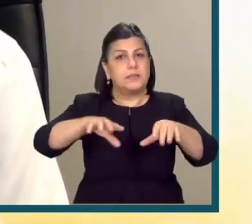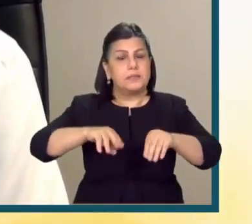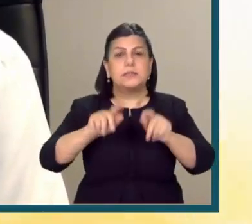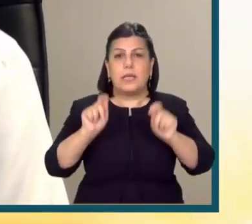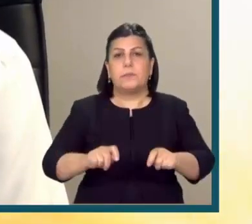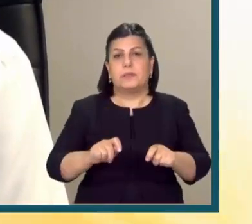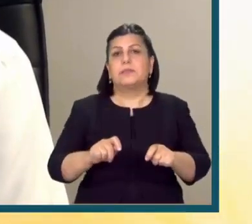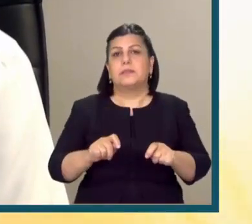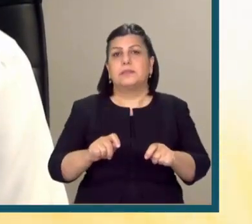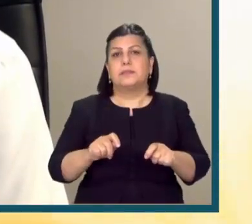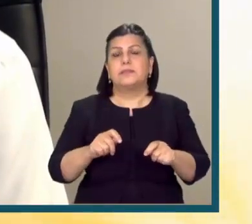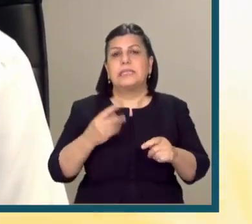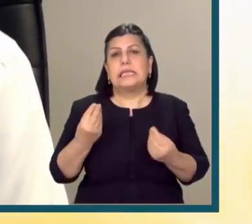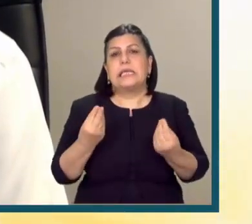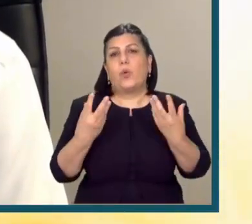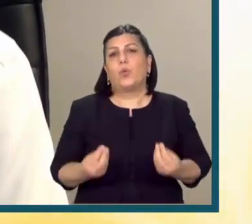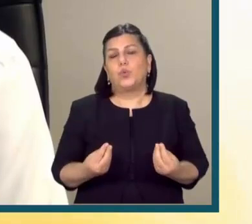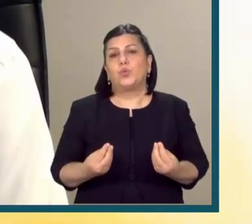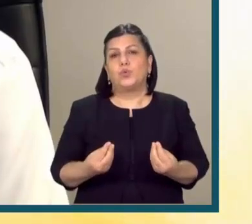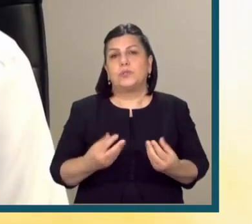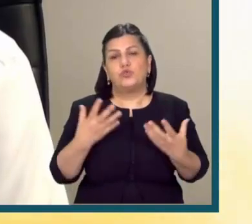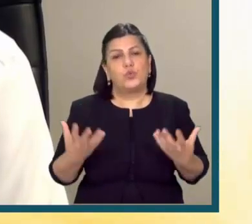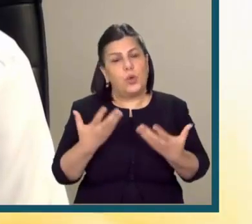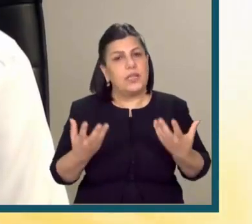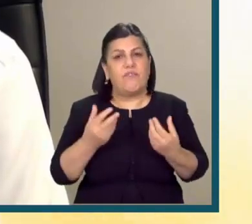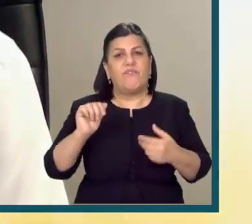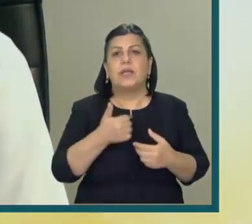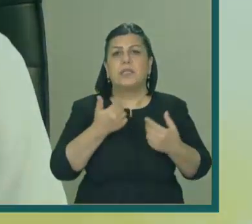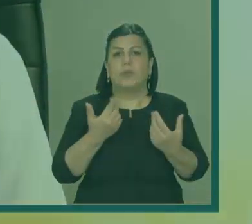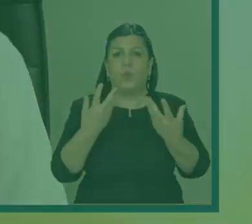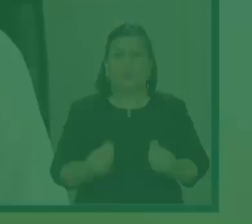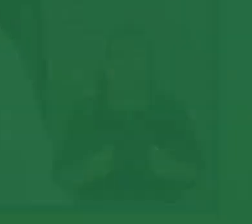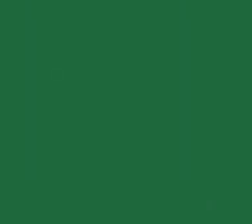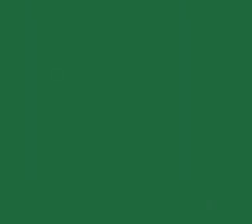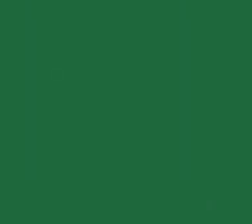çok daha evladır. Yani çok daha faydalıdır.